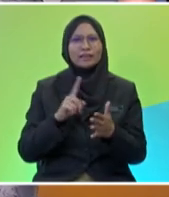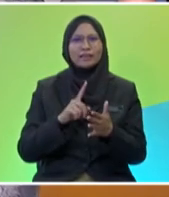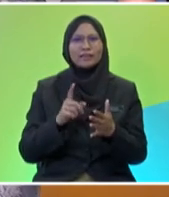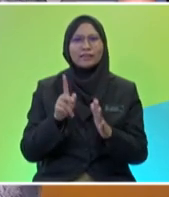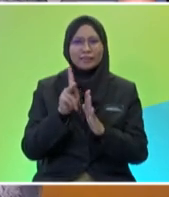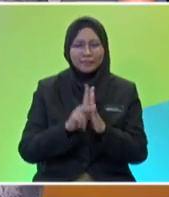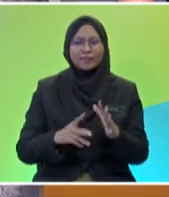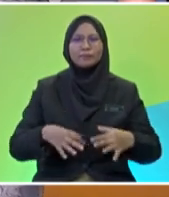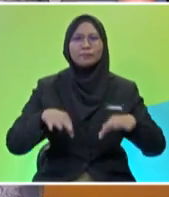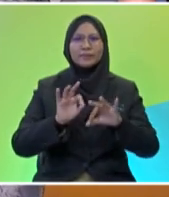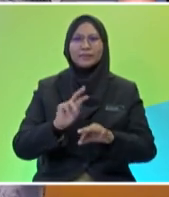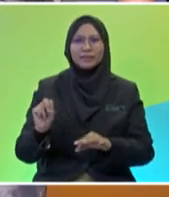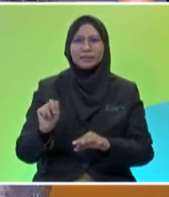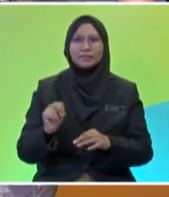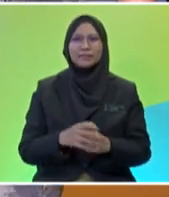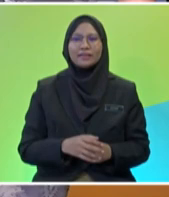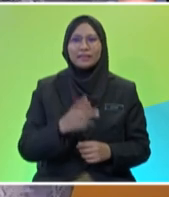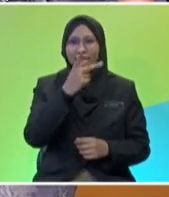karena apa